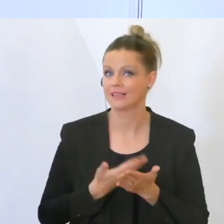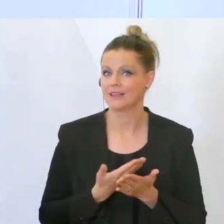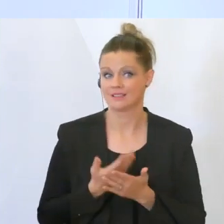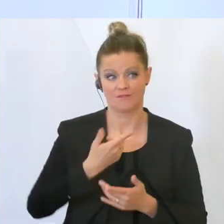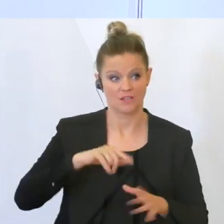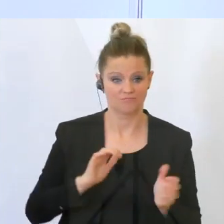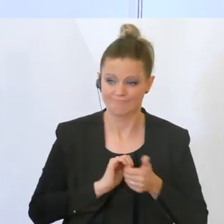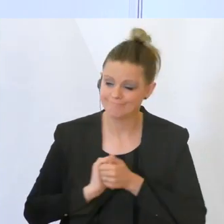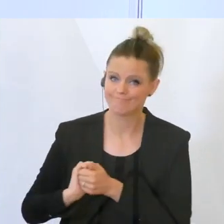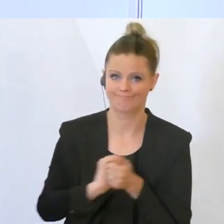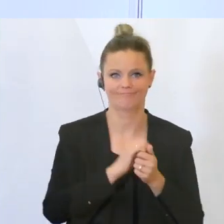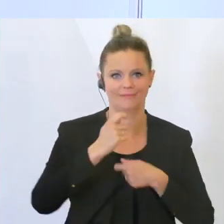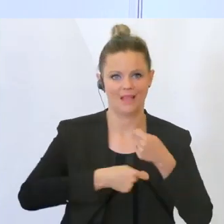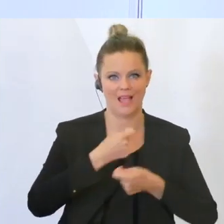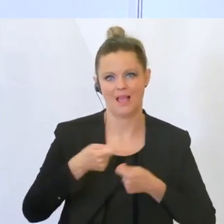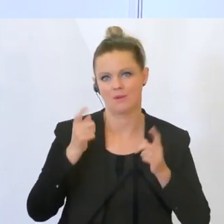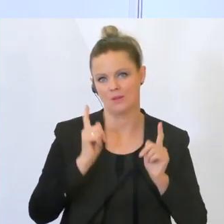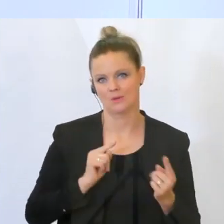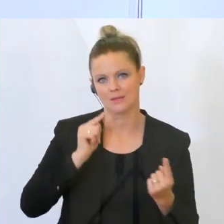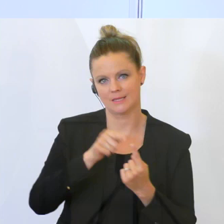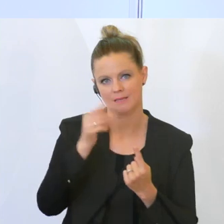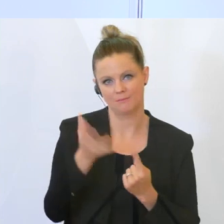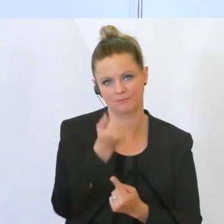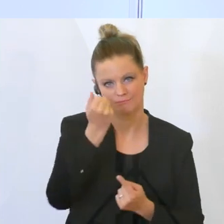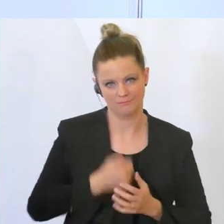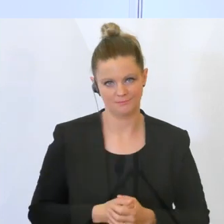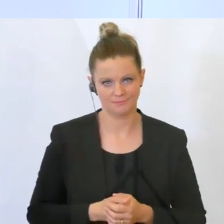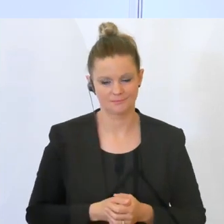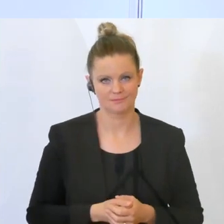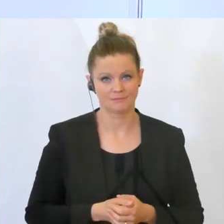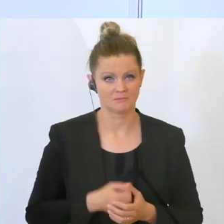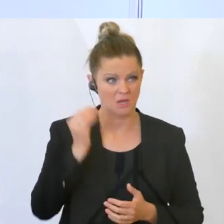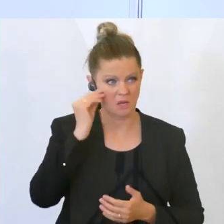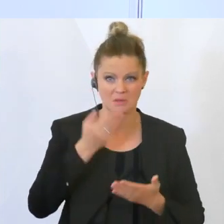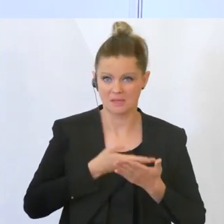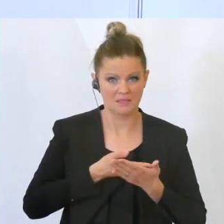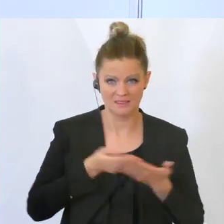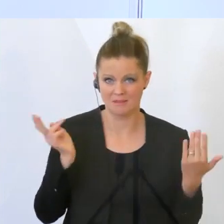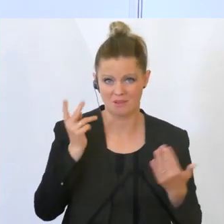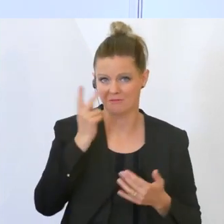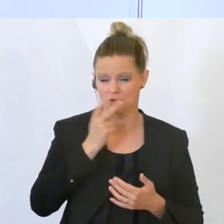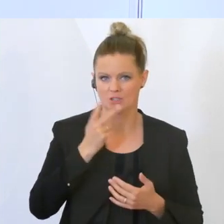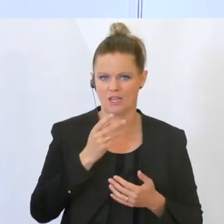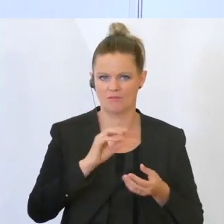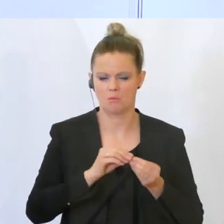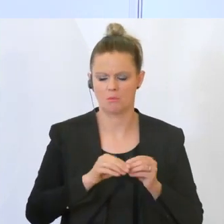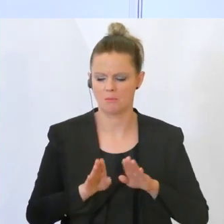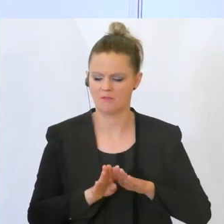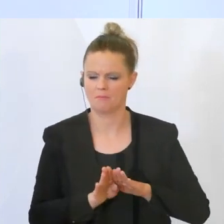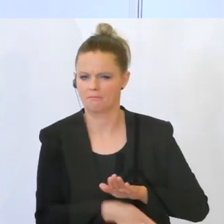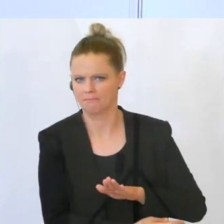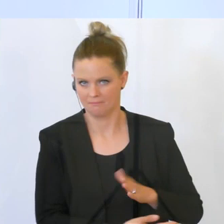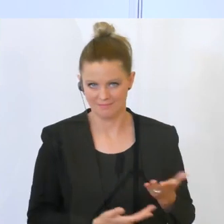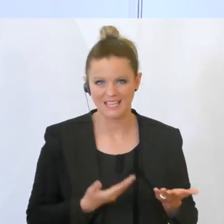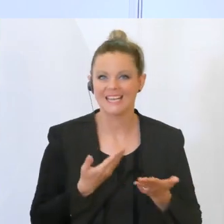alle gemeinsam daran arbeiten, dass wir das auch zusammenbringen. Ich glaube, hat niemand Verständnis dafür, wenn man Probleme unter den Tisch kehrt.